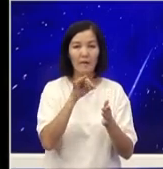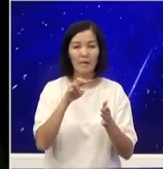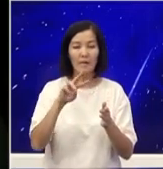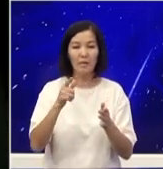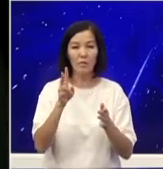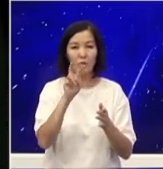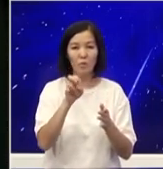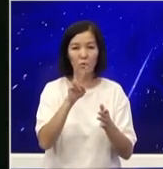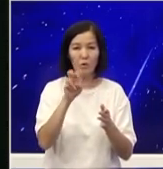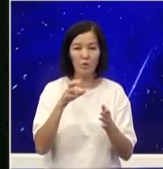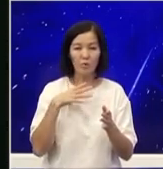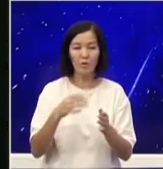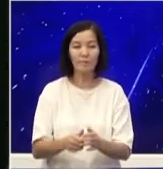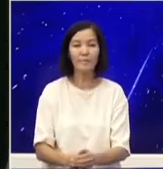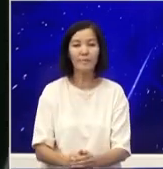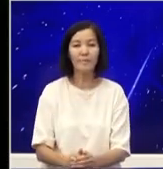еді.